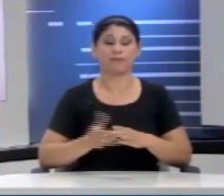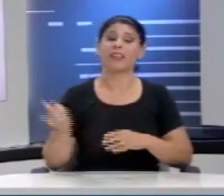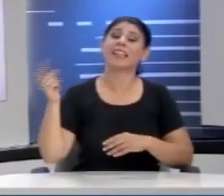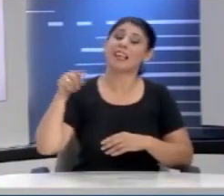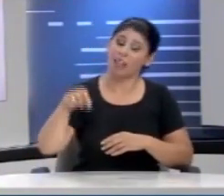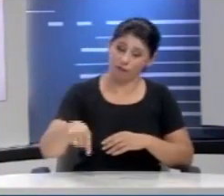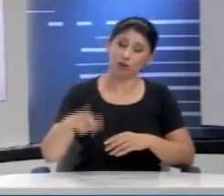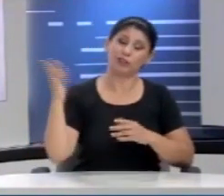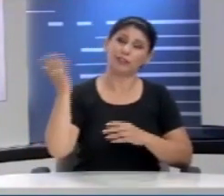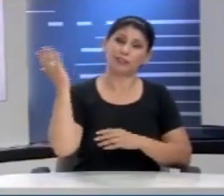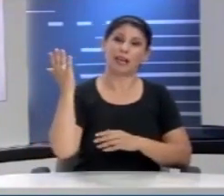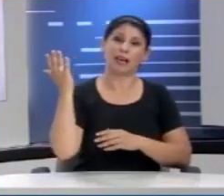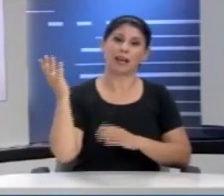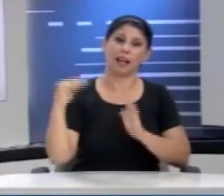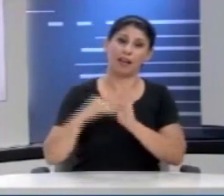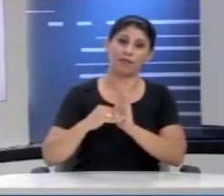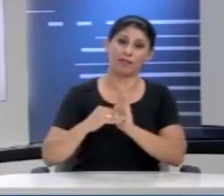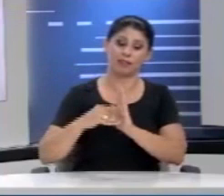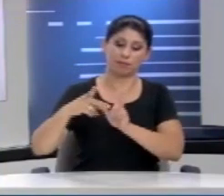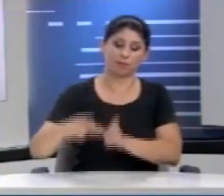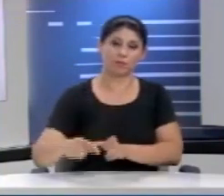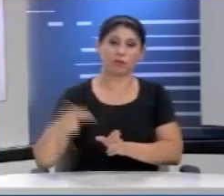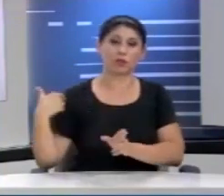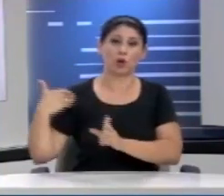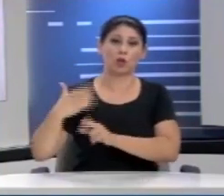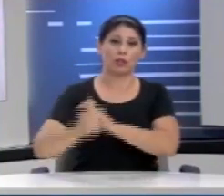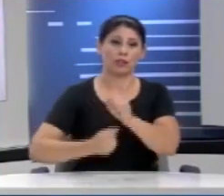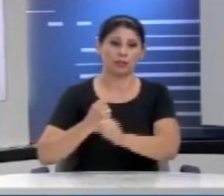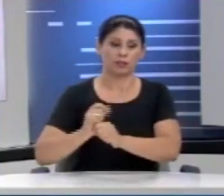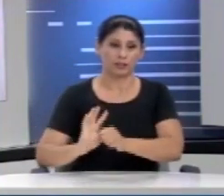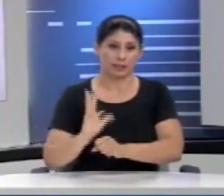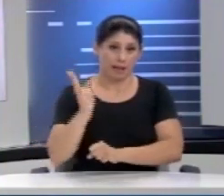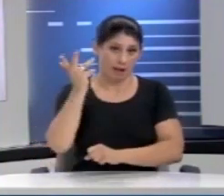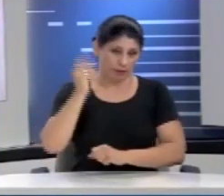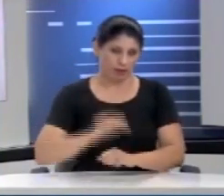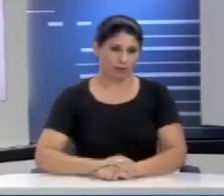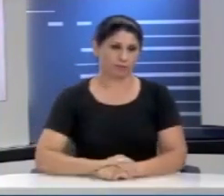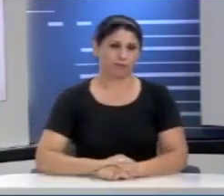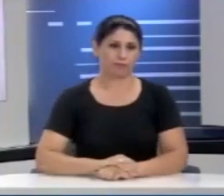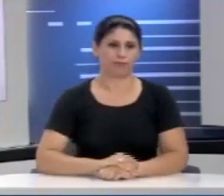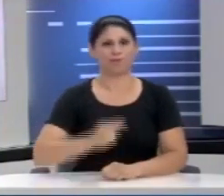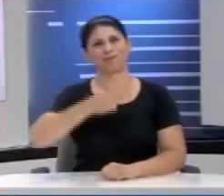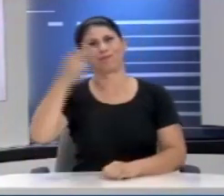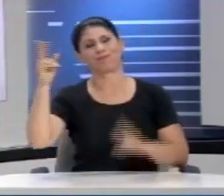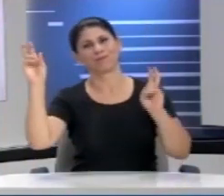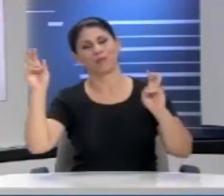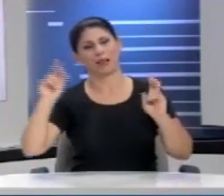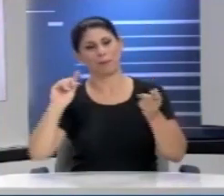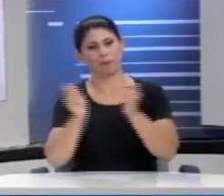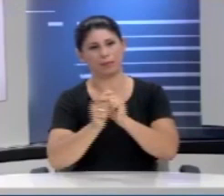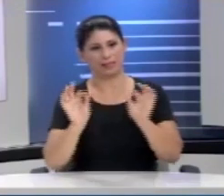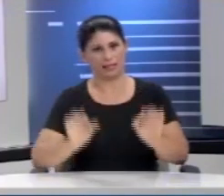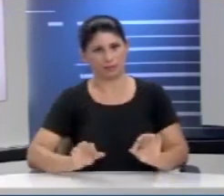αυτό τάχα έβαζε φρένο τόσα χρόνια στην ανάπτυξη. Οι περιβόητες